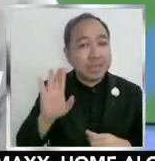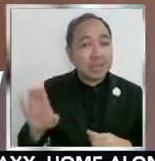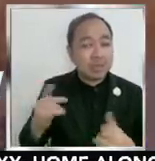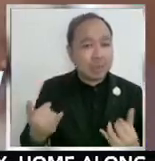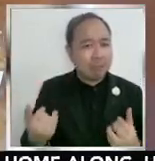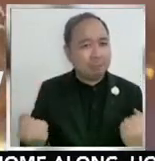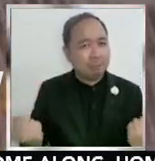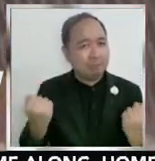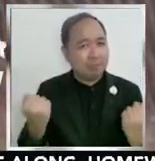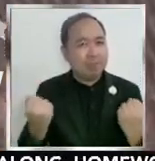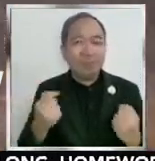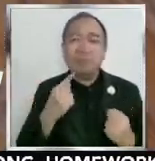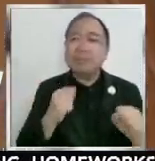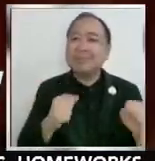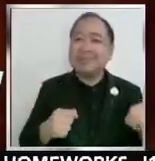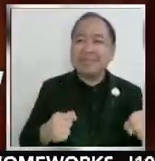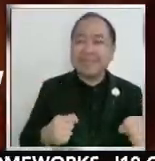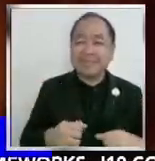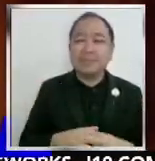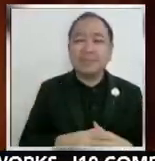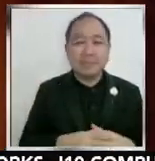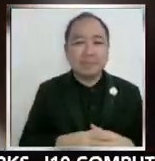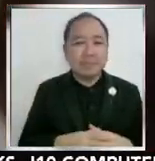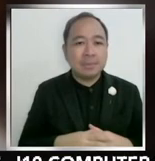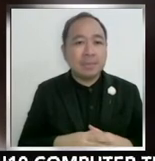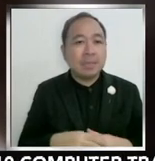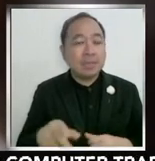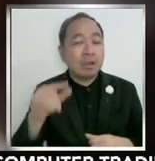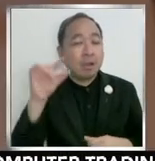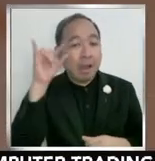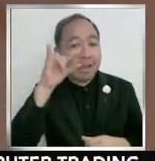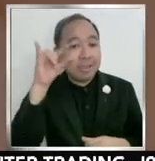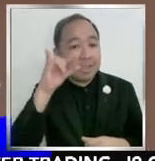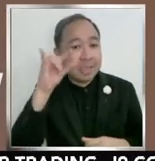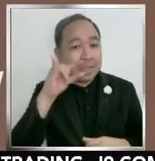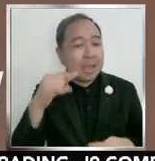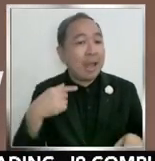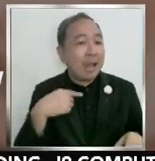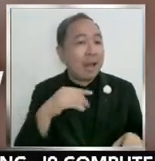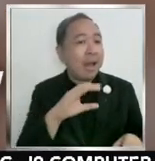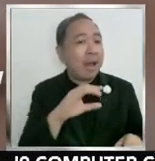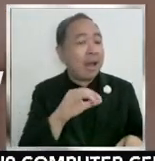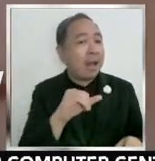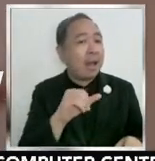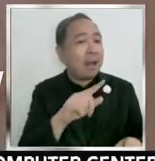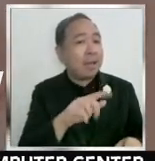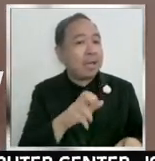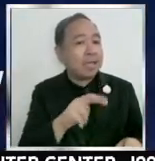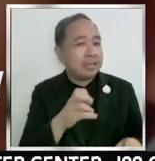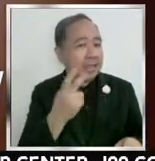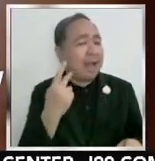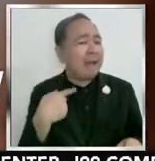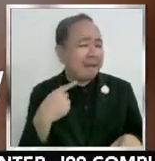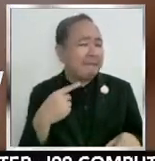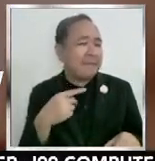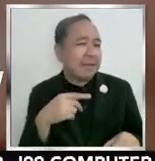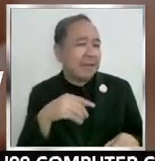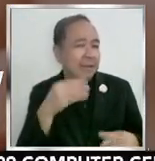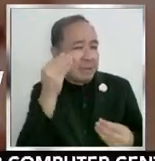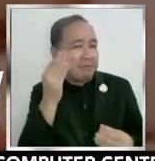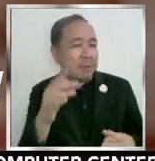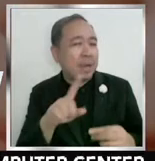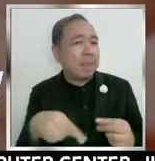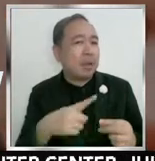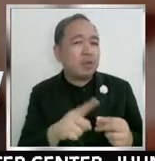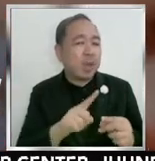Yes! Sa kanyang IG, may patikim si Kylene Alcantara sa magiging look nila ni Mavi sa GMA Gala.